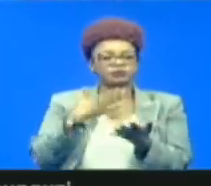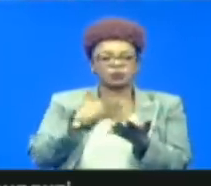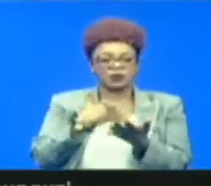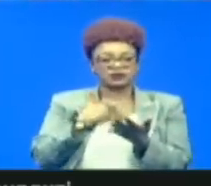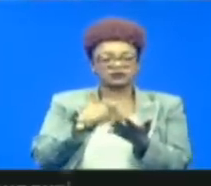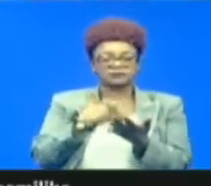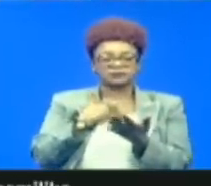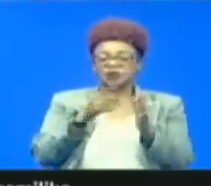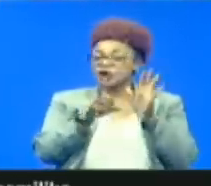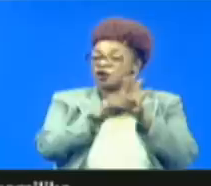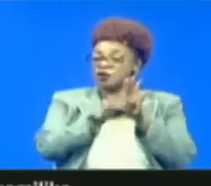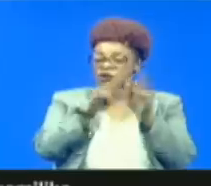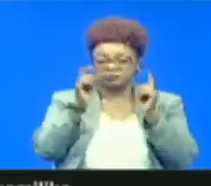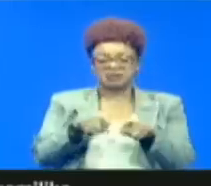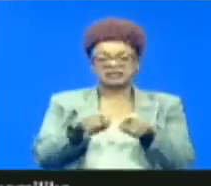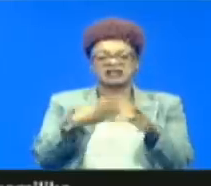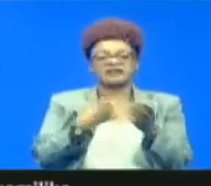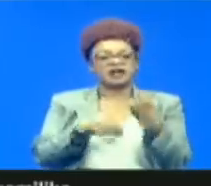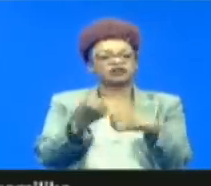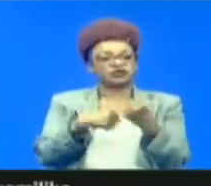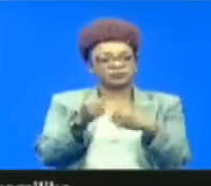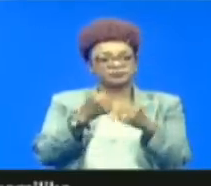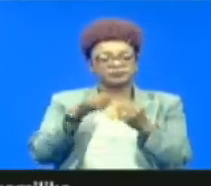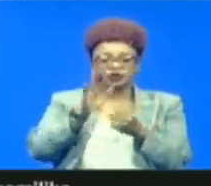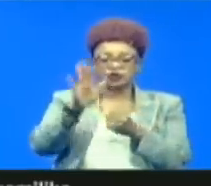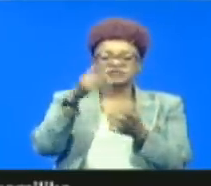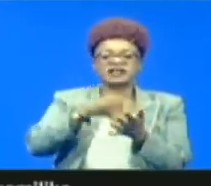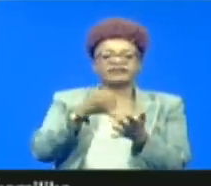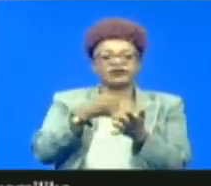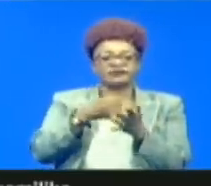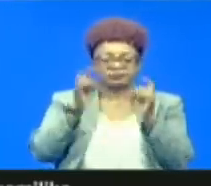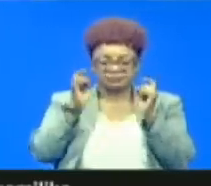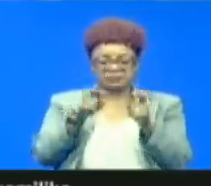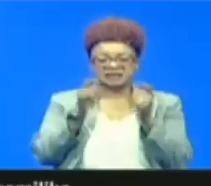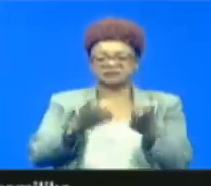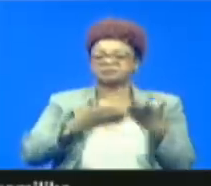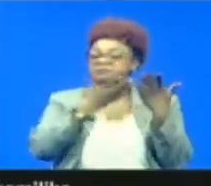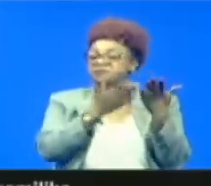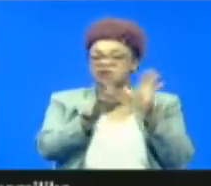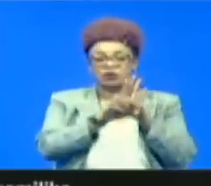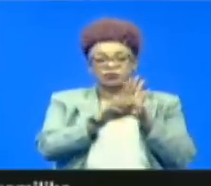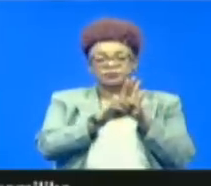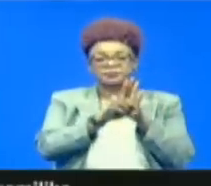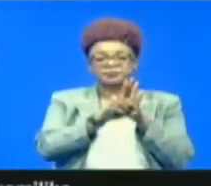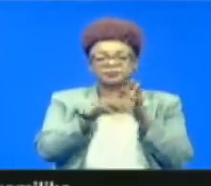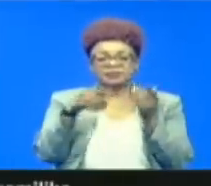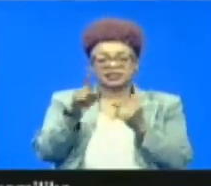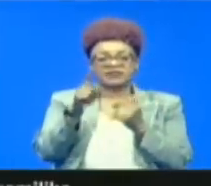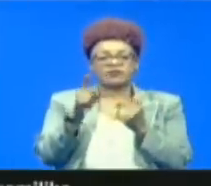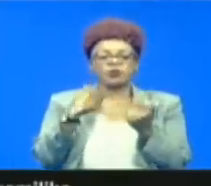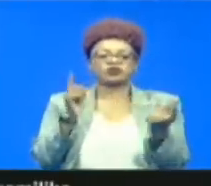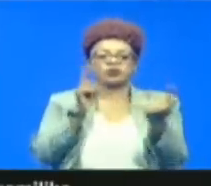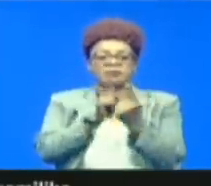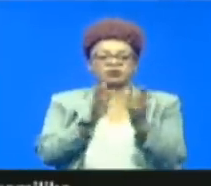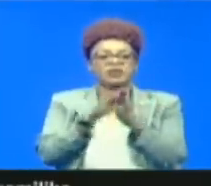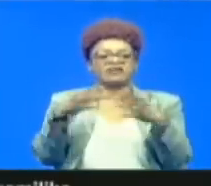ichukue mkondo wake na wahusika wa mauaji ya Mary Wambui wawajibishwe kisheria. Marehemu alikuwa ametarajiwa kukutana na